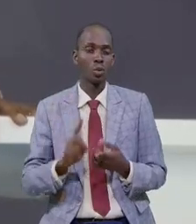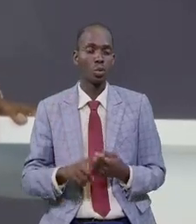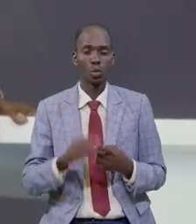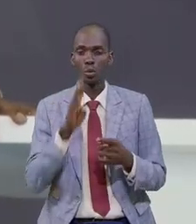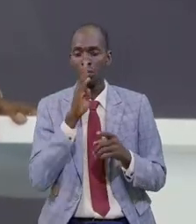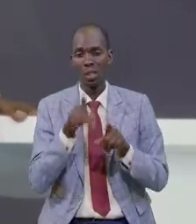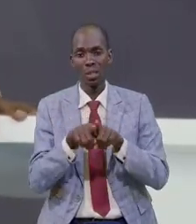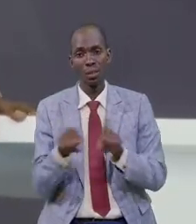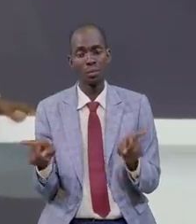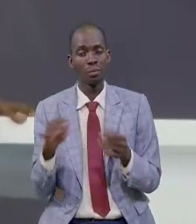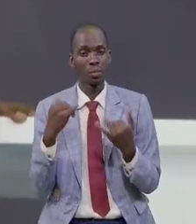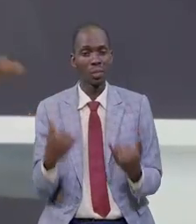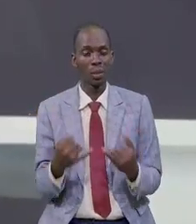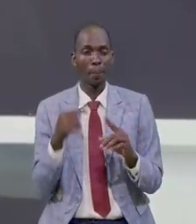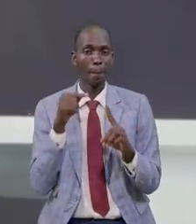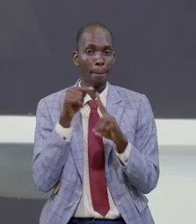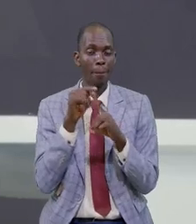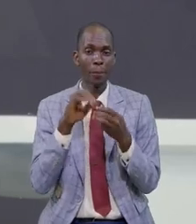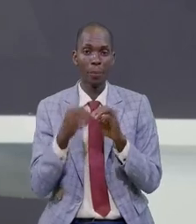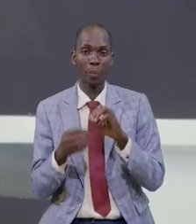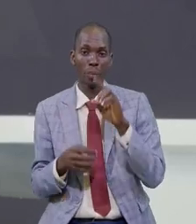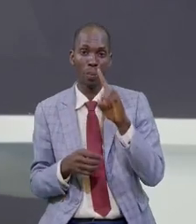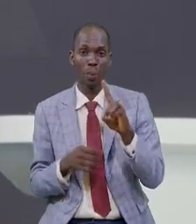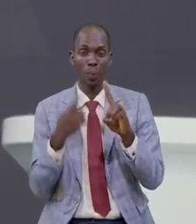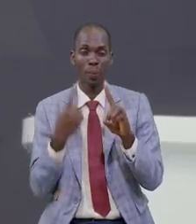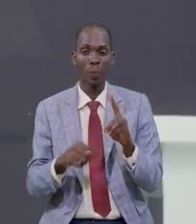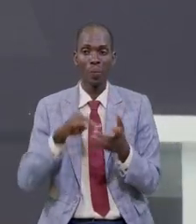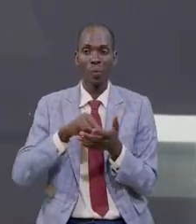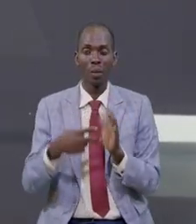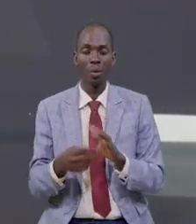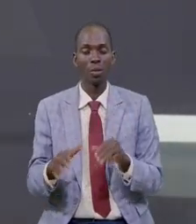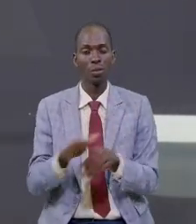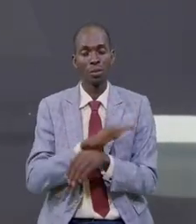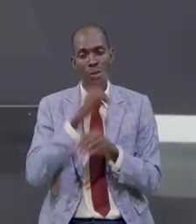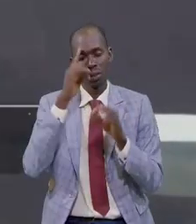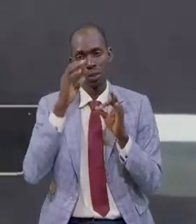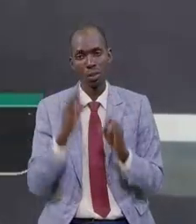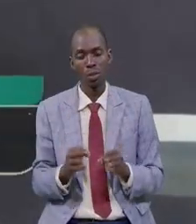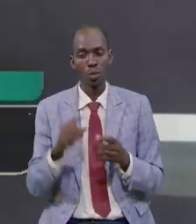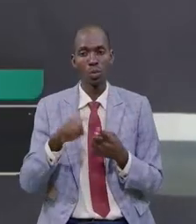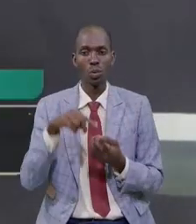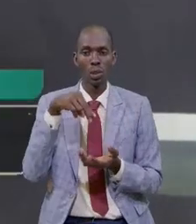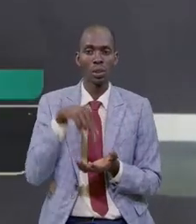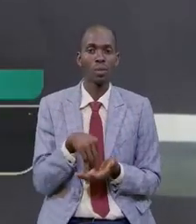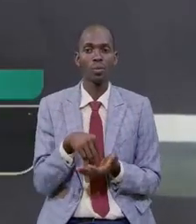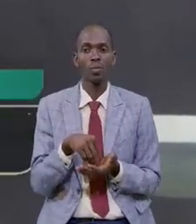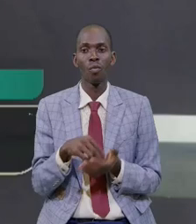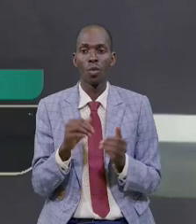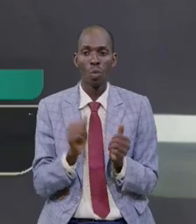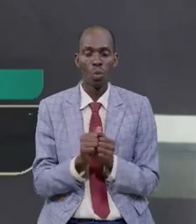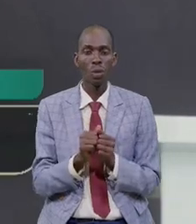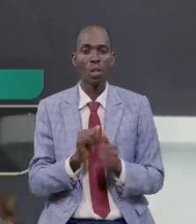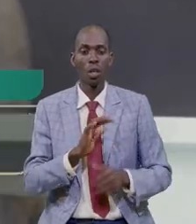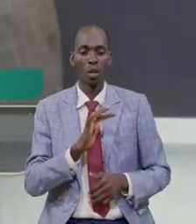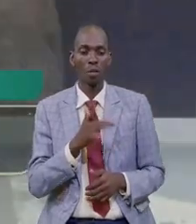voir premièrement la décision délibérée de se démarquer avec